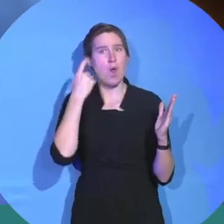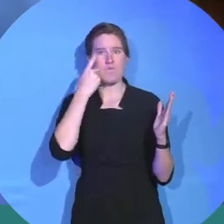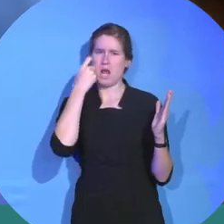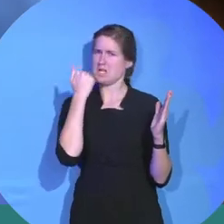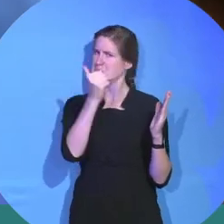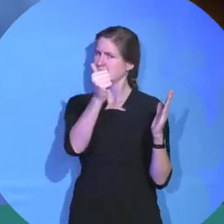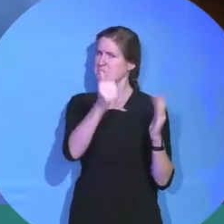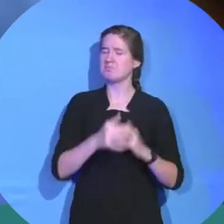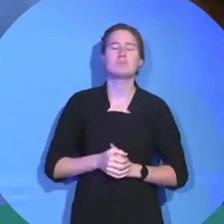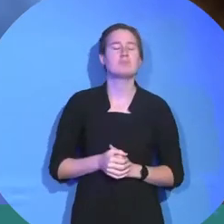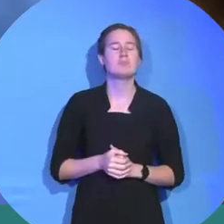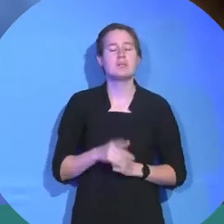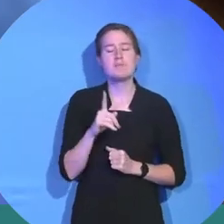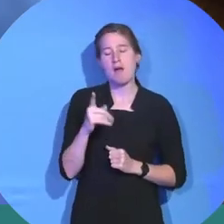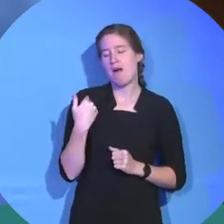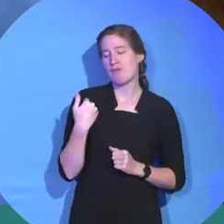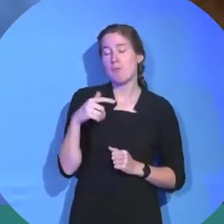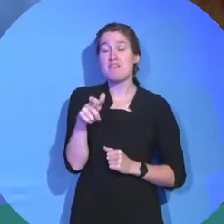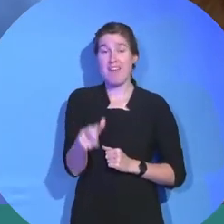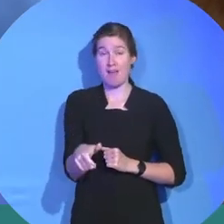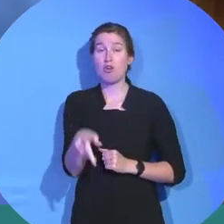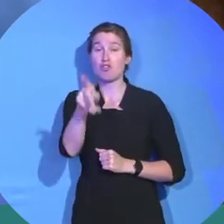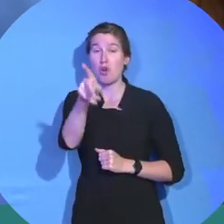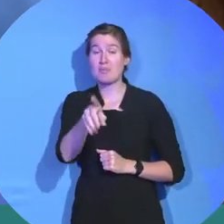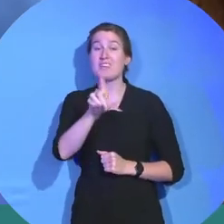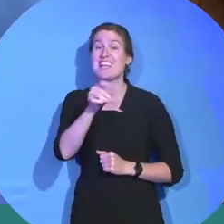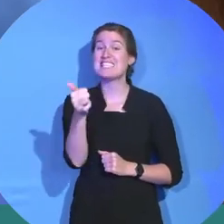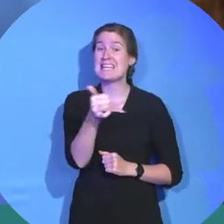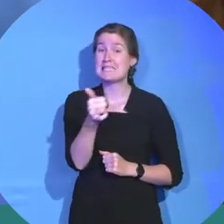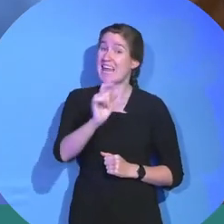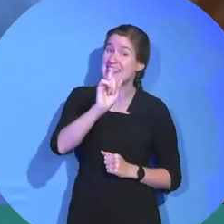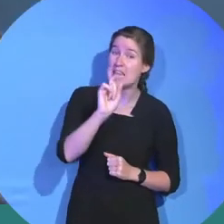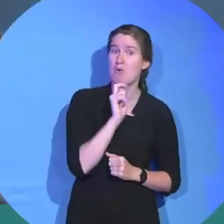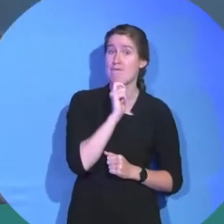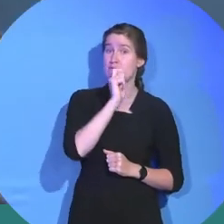afgelopen week kwamen ze naar voren met een nieuw voorstel.